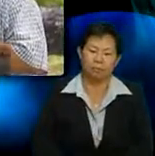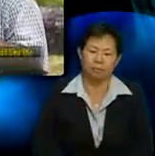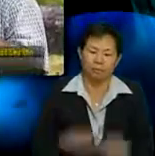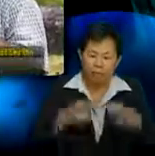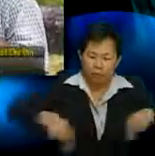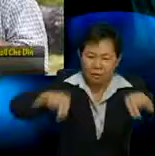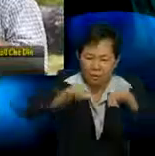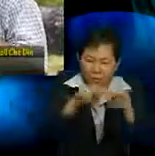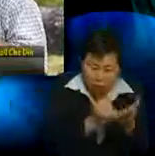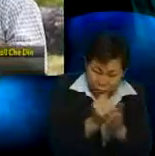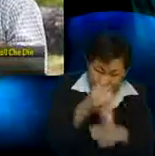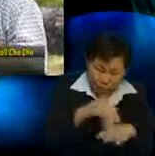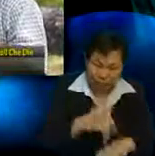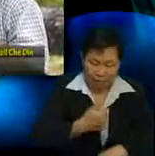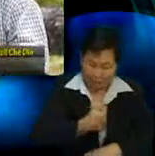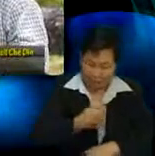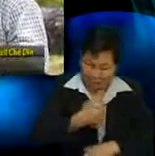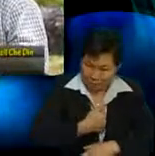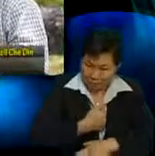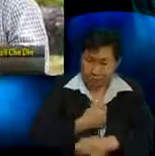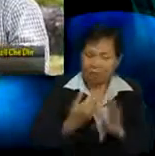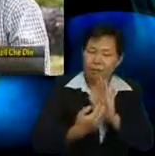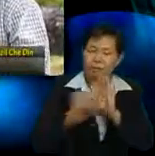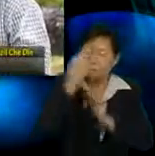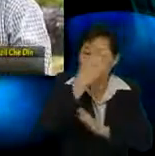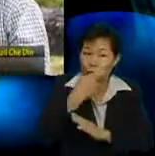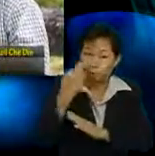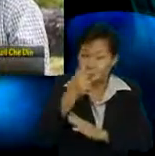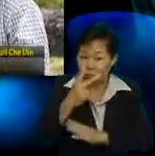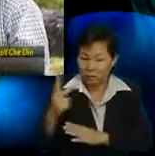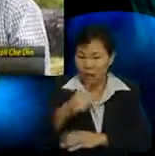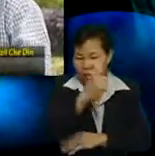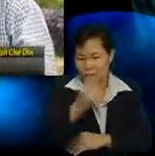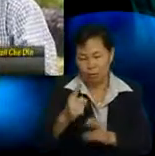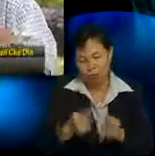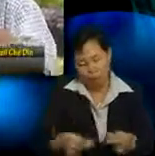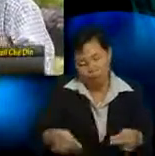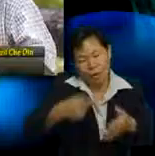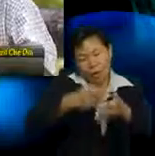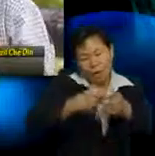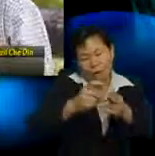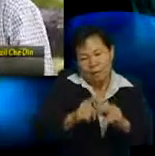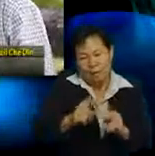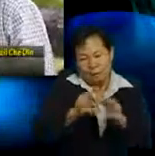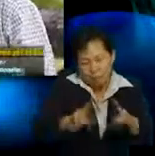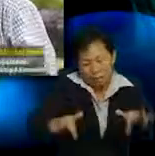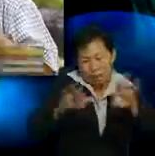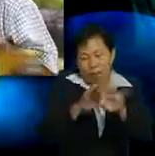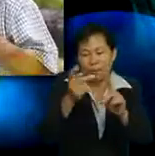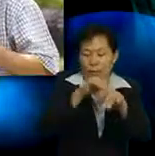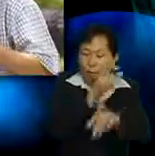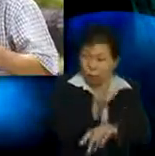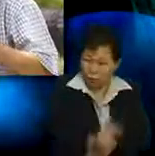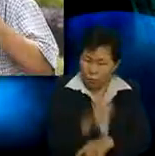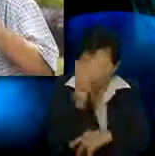Nilai kejujuran yang ada di dalam diri kita adalah merupakan sesuatu yang sangat berharga kepada seseorang individu itu sendiri. Kenapa